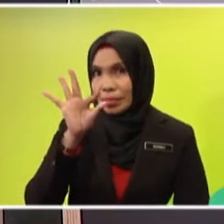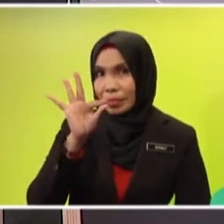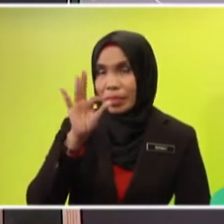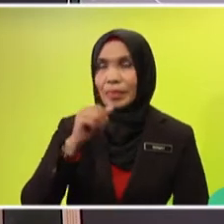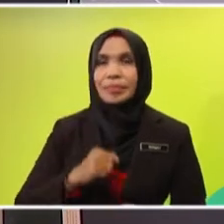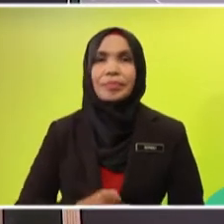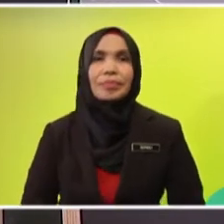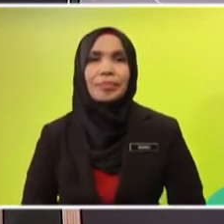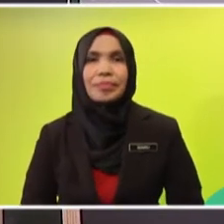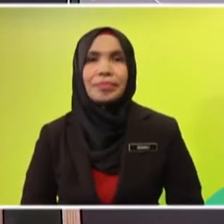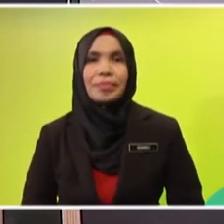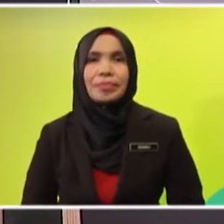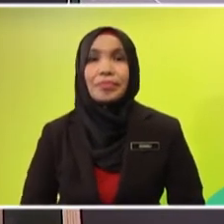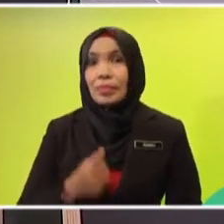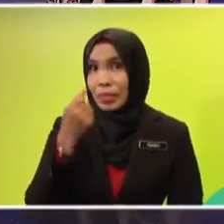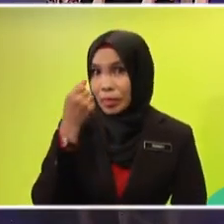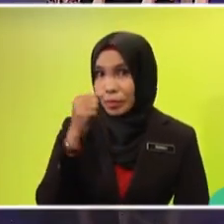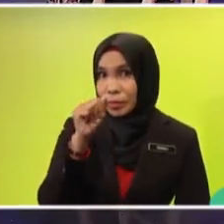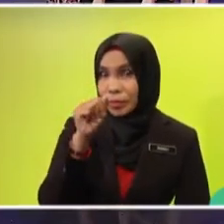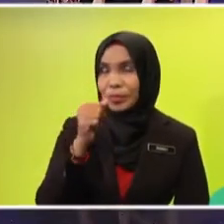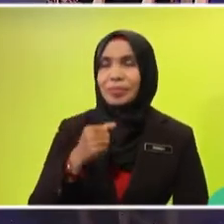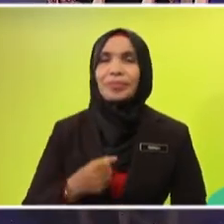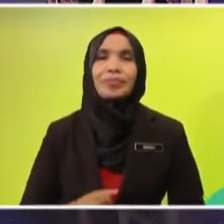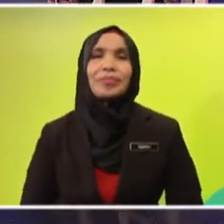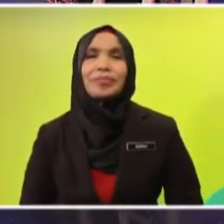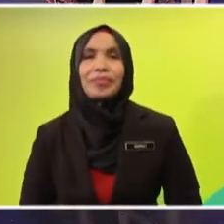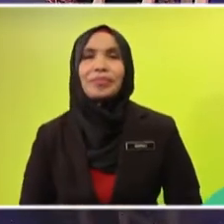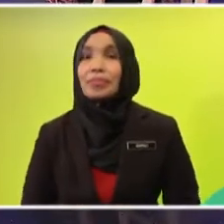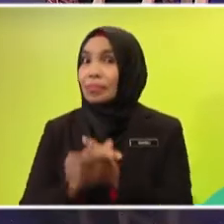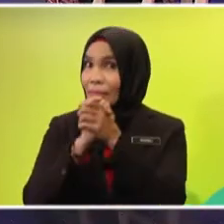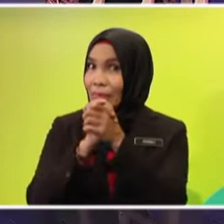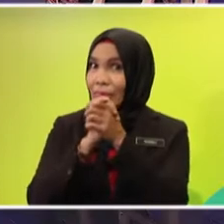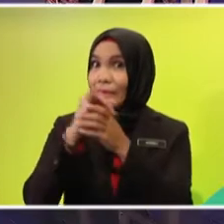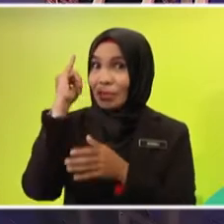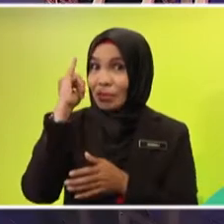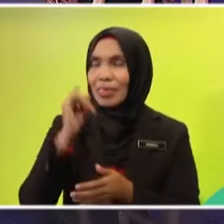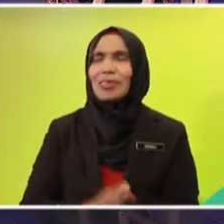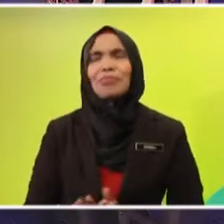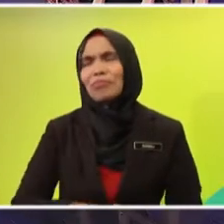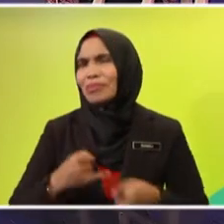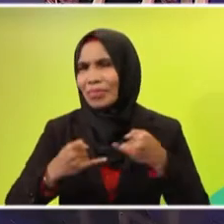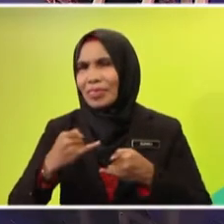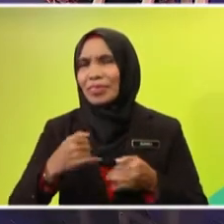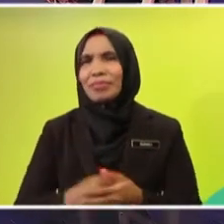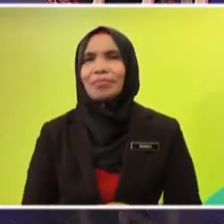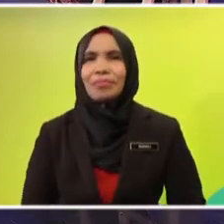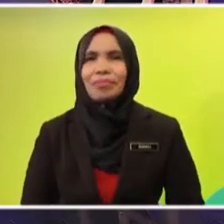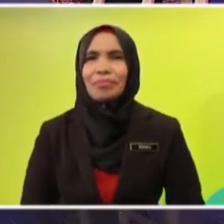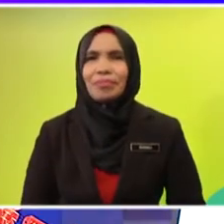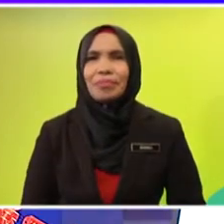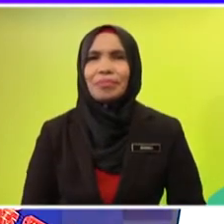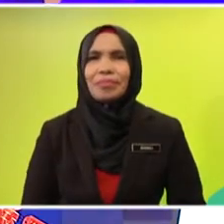9 10 10 kitanya Ifa gejala sepuh kadang